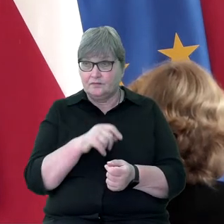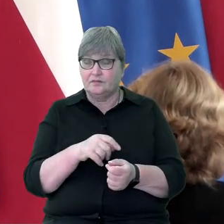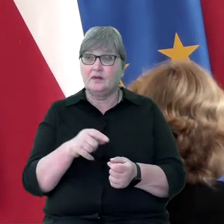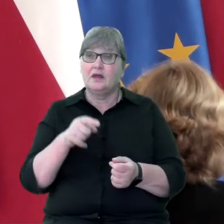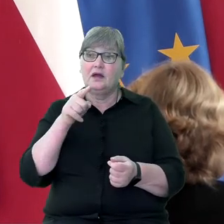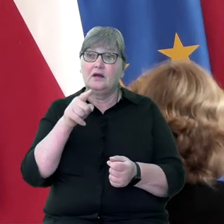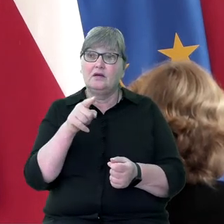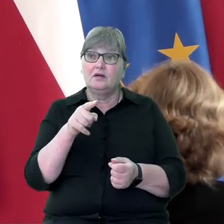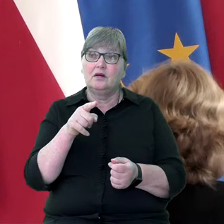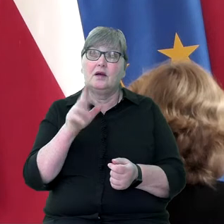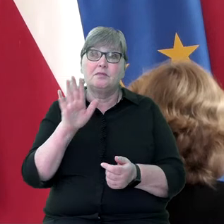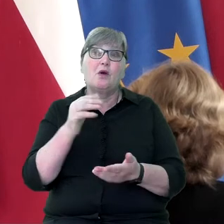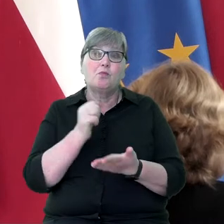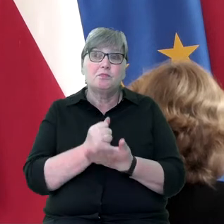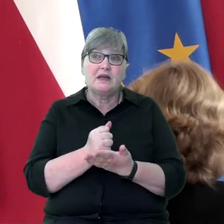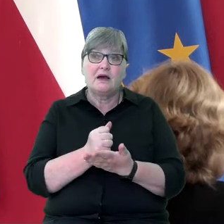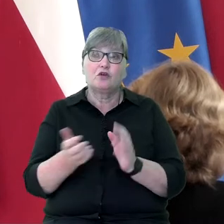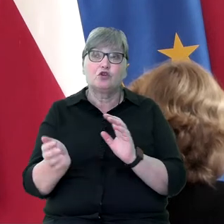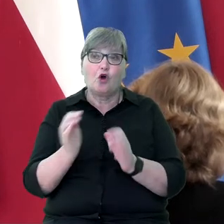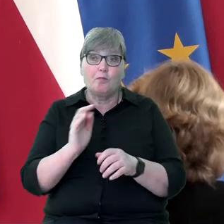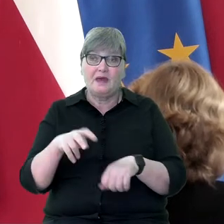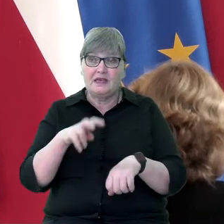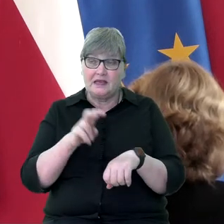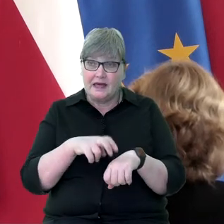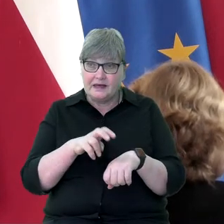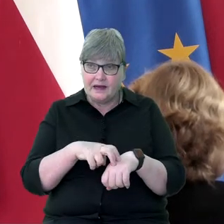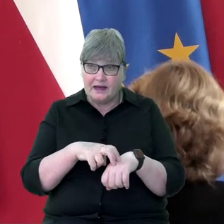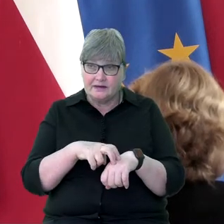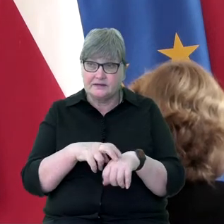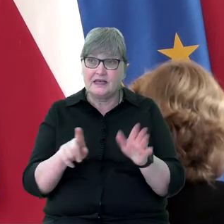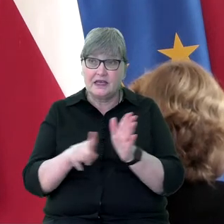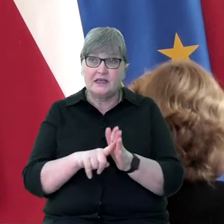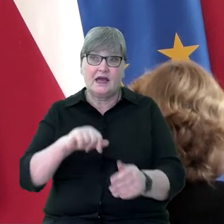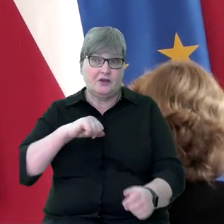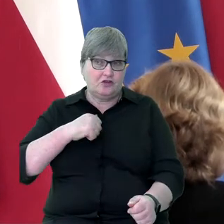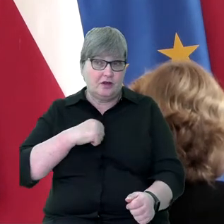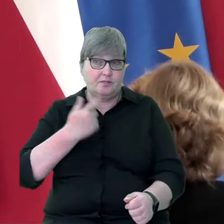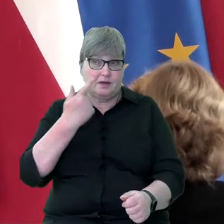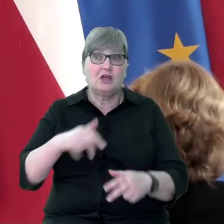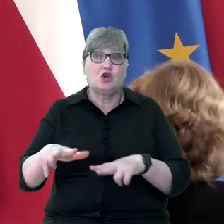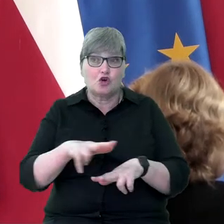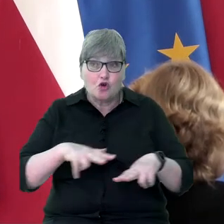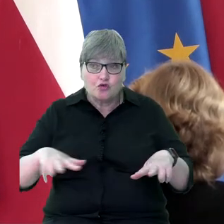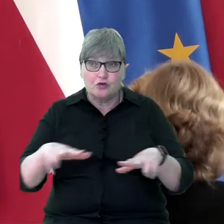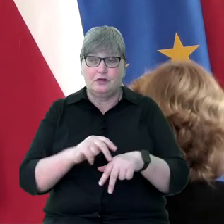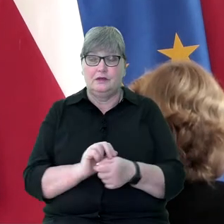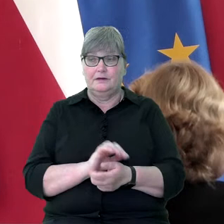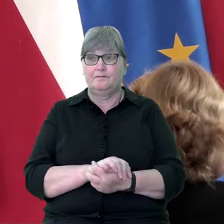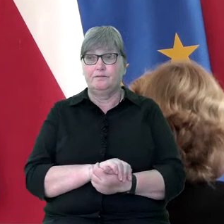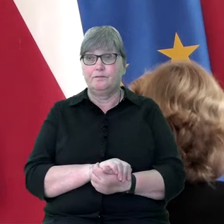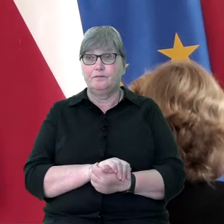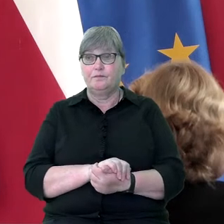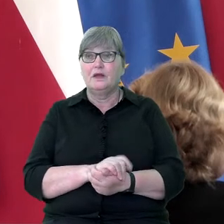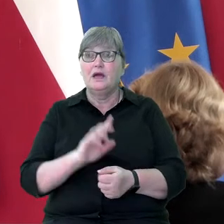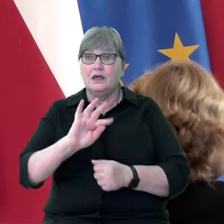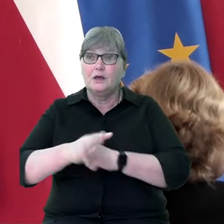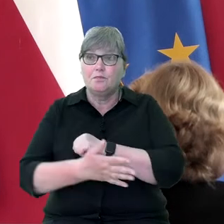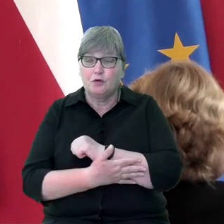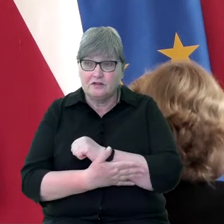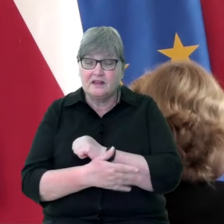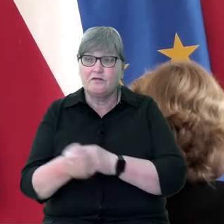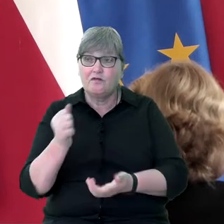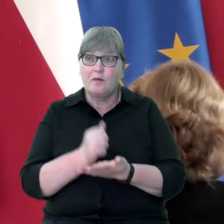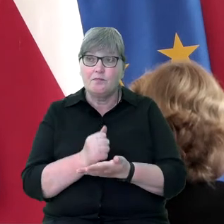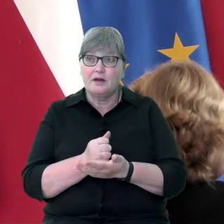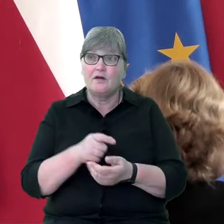przełożonej. Miał prawo do opieki lekarskiej dla siebie i najbliższej rodziny. Oczywiście podstawowe prawo to prawo